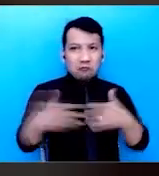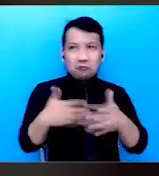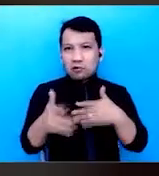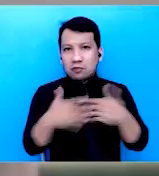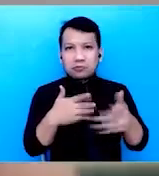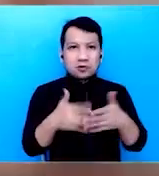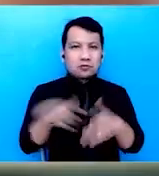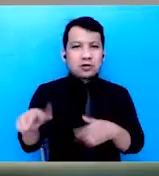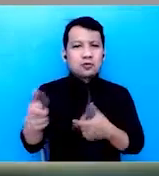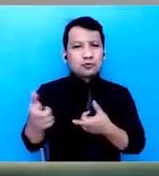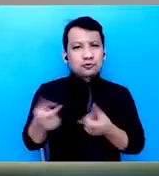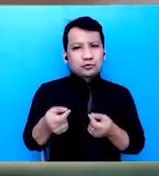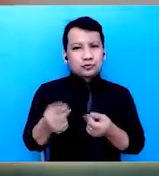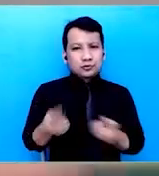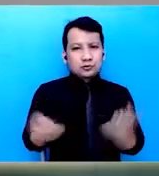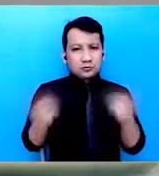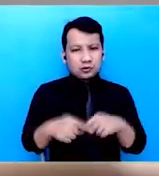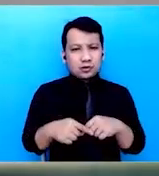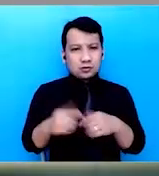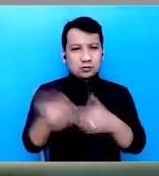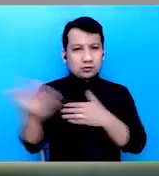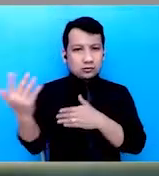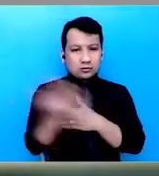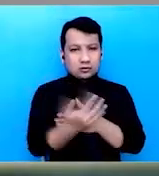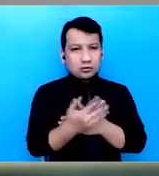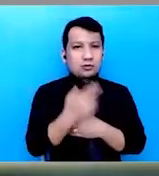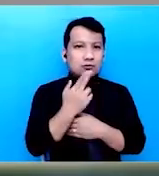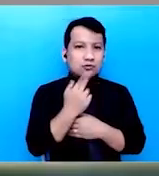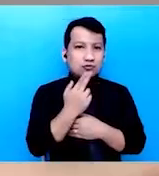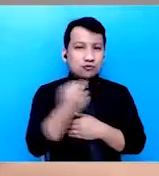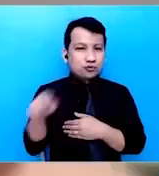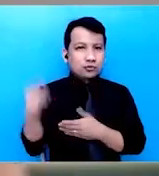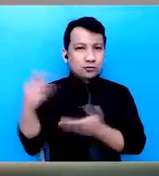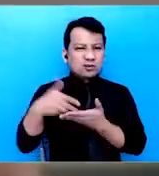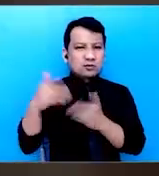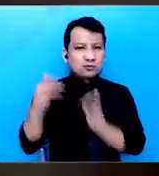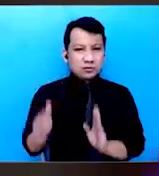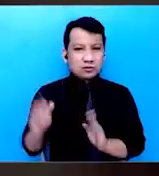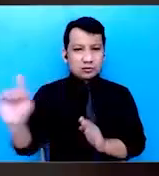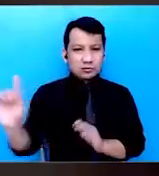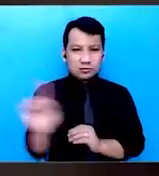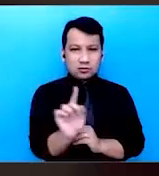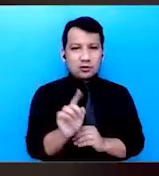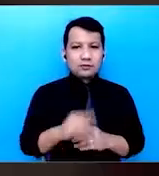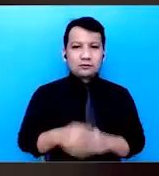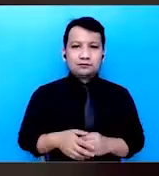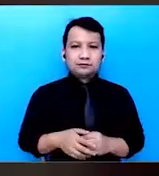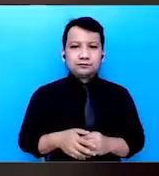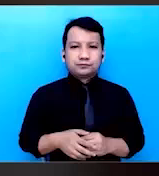kanyang gagawin kapag dumaan ang cute na estudyante.